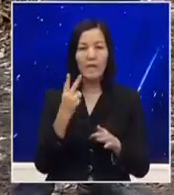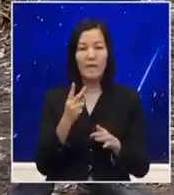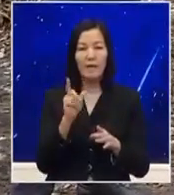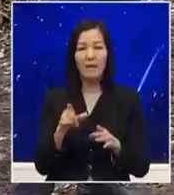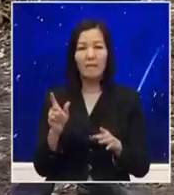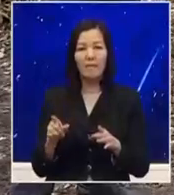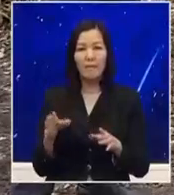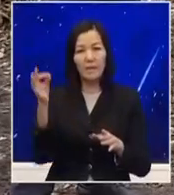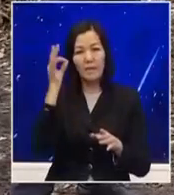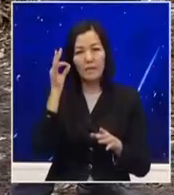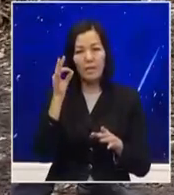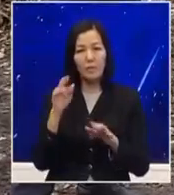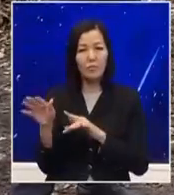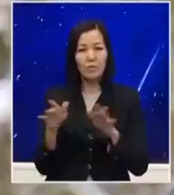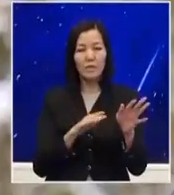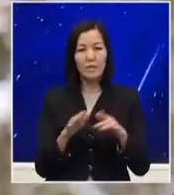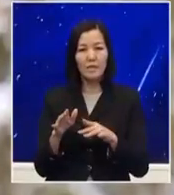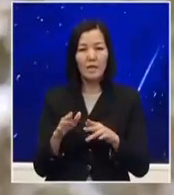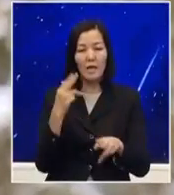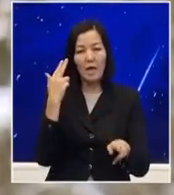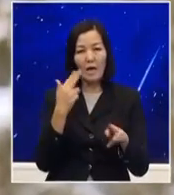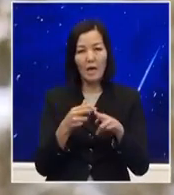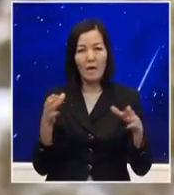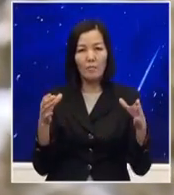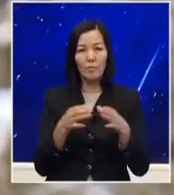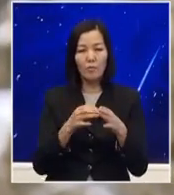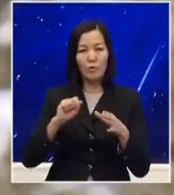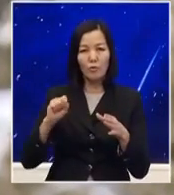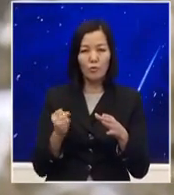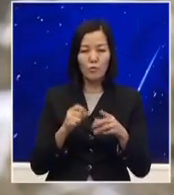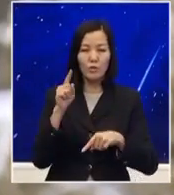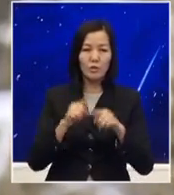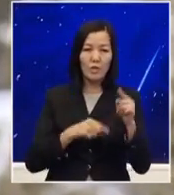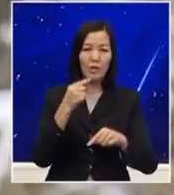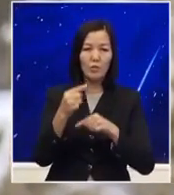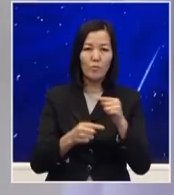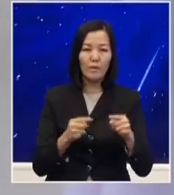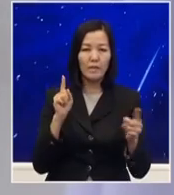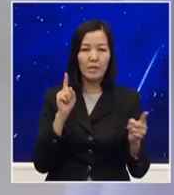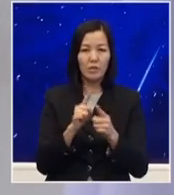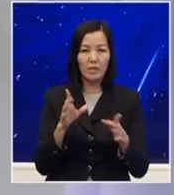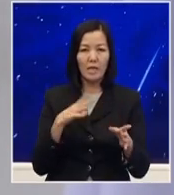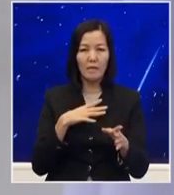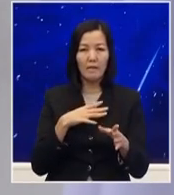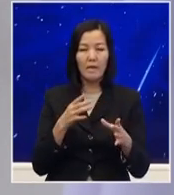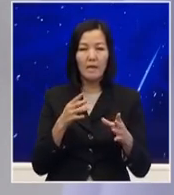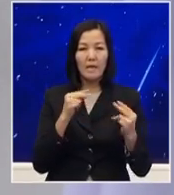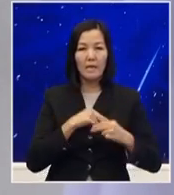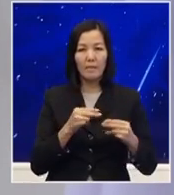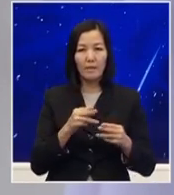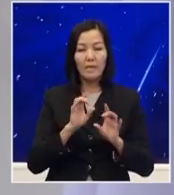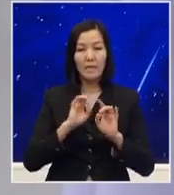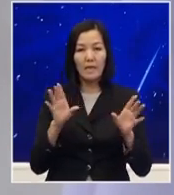Қос азаматқа арналған еске алу шарасы көзін көрген аға буын мен туыстарды жиналды. Еңбектерін атап